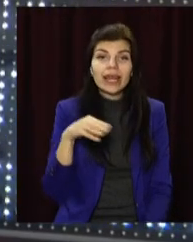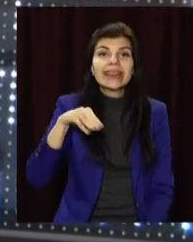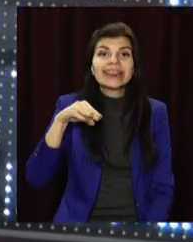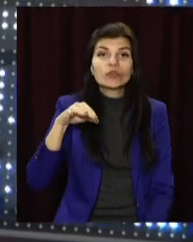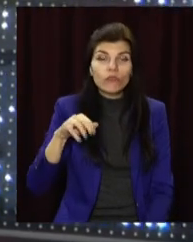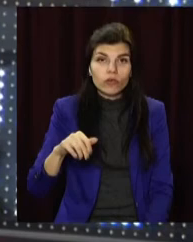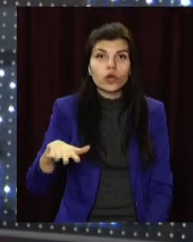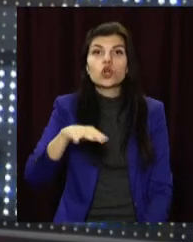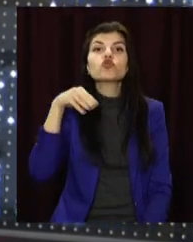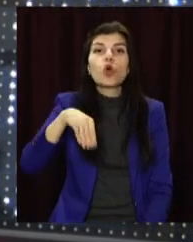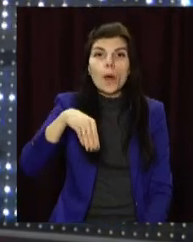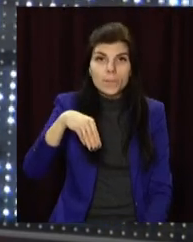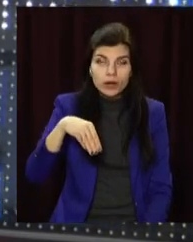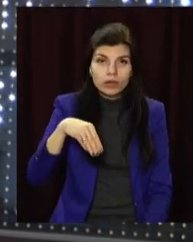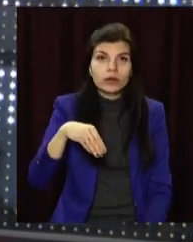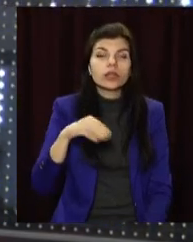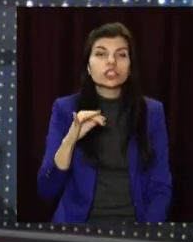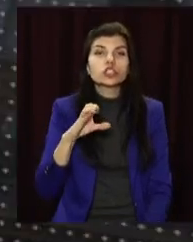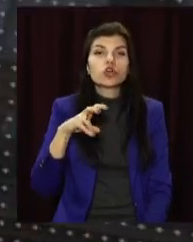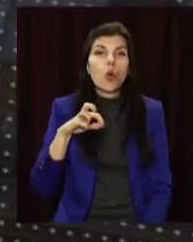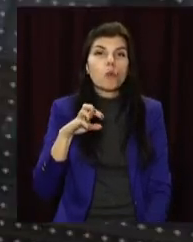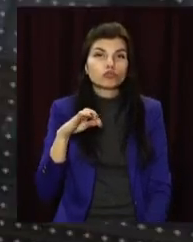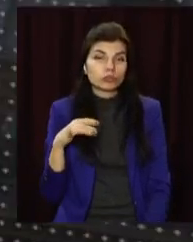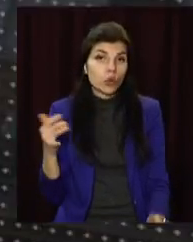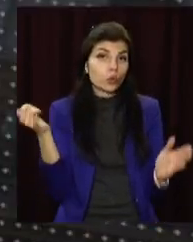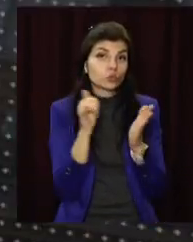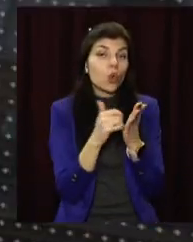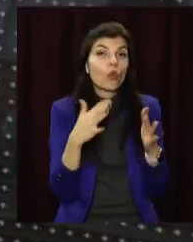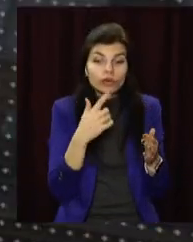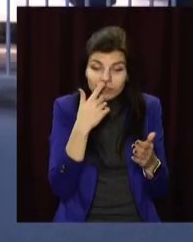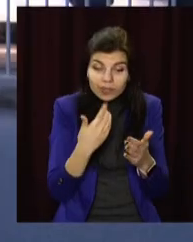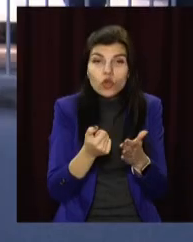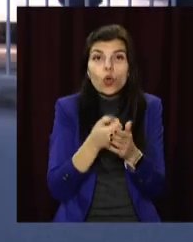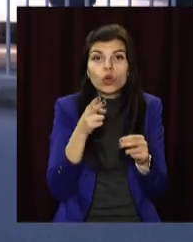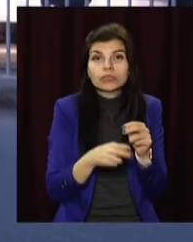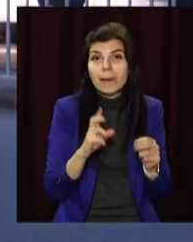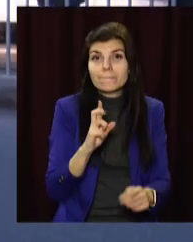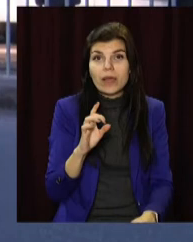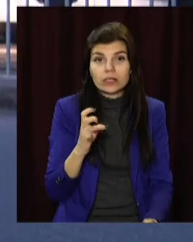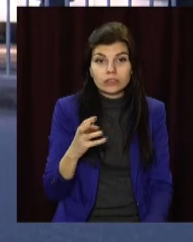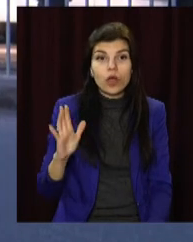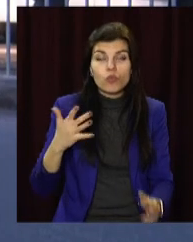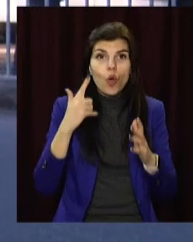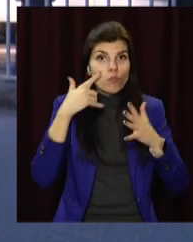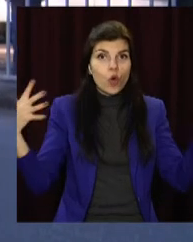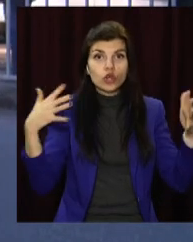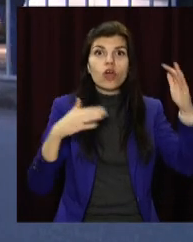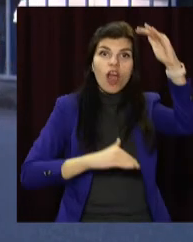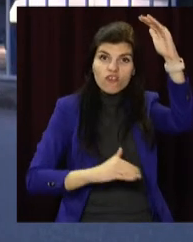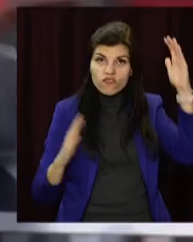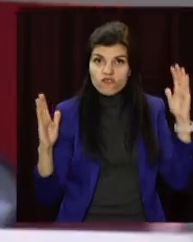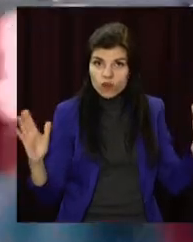житловому масиві Тополя та проспекті Слобожанському встановлять вже до кінця березня. Показчики будуть більші, ніж попередні.